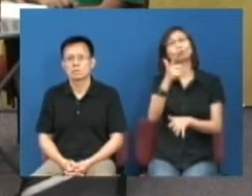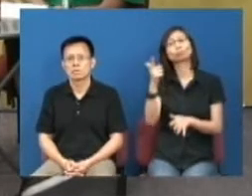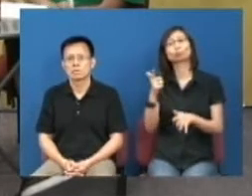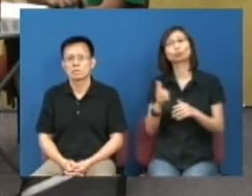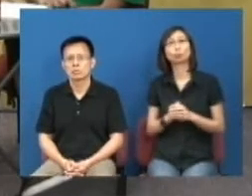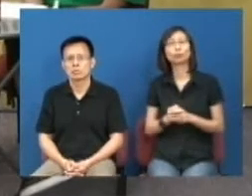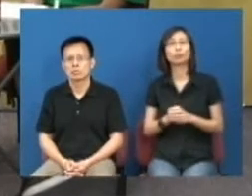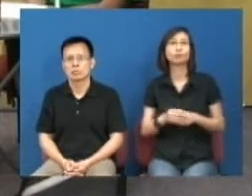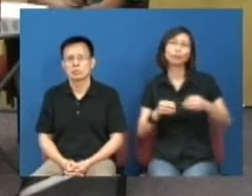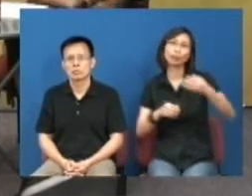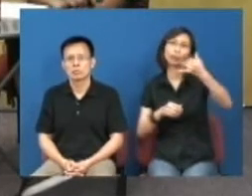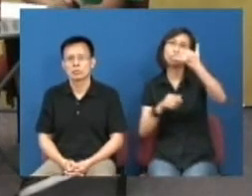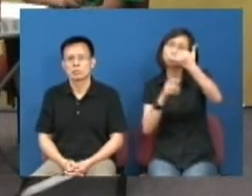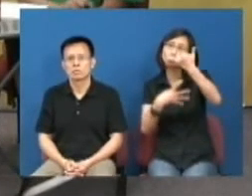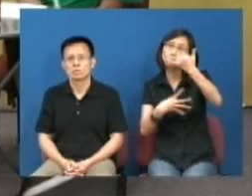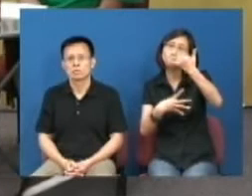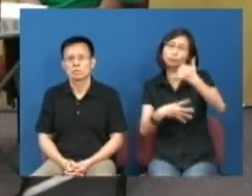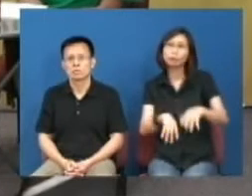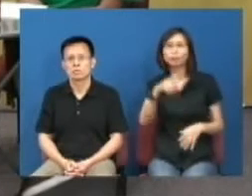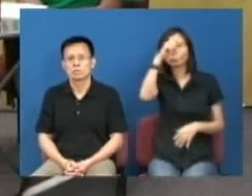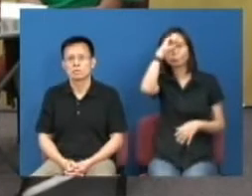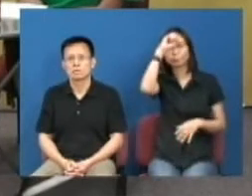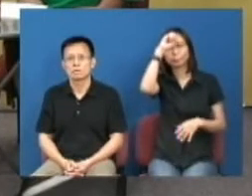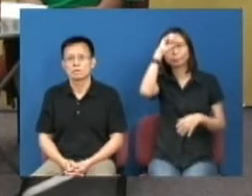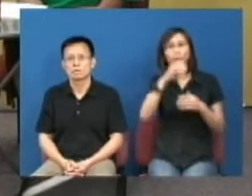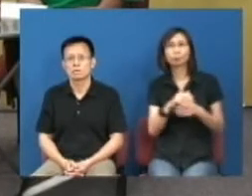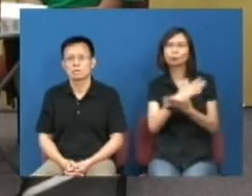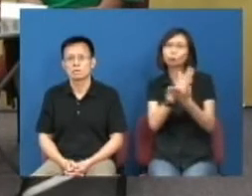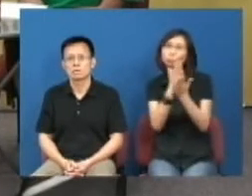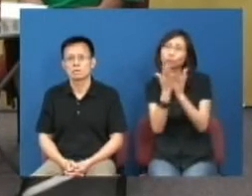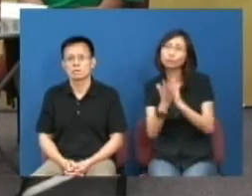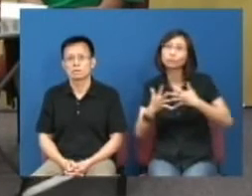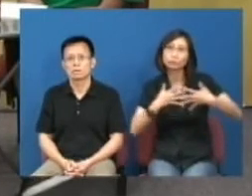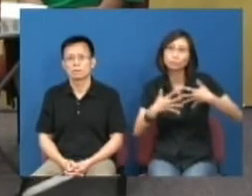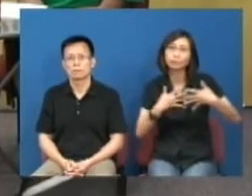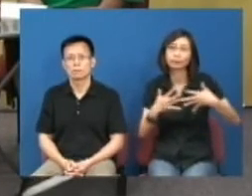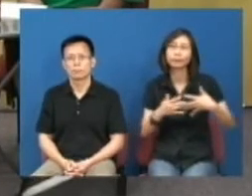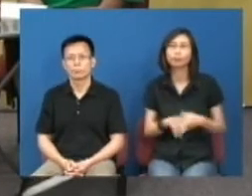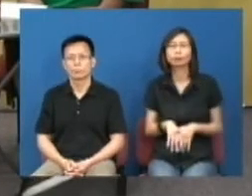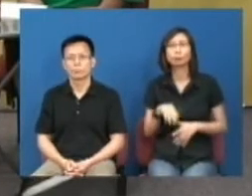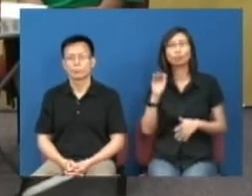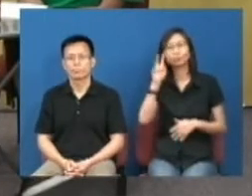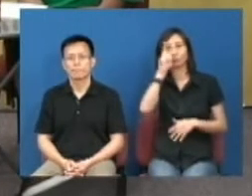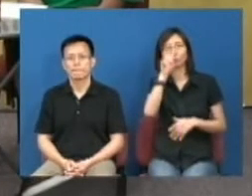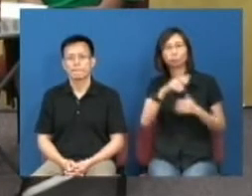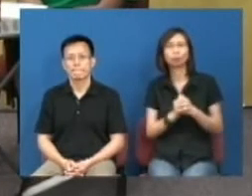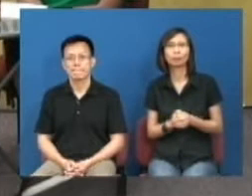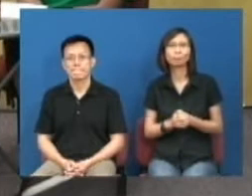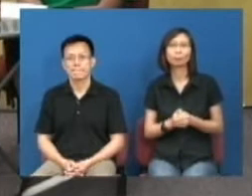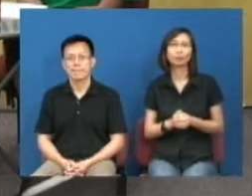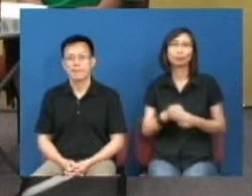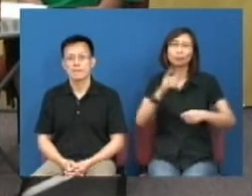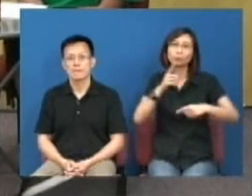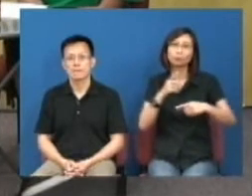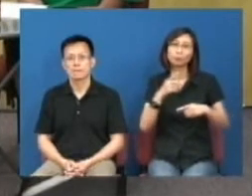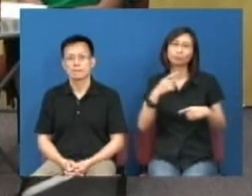六四悼念活動嘅經驗啊、觀察咁樣嚇。咁當然我諗大家對於即係華叔或者